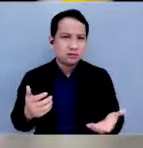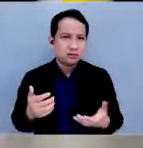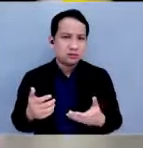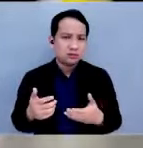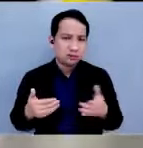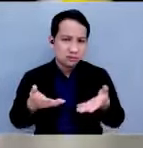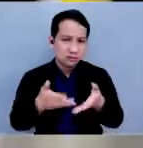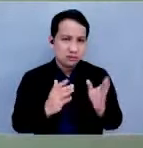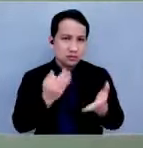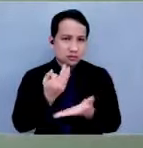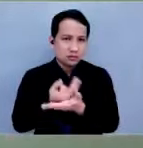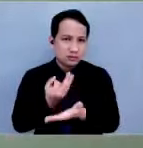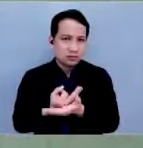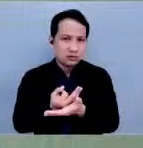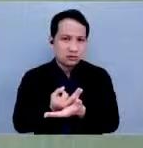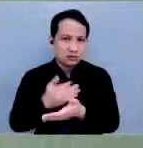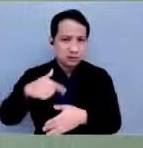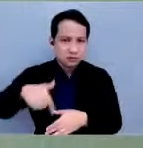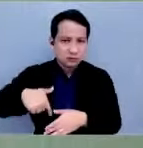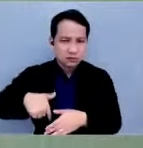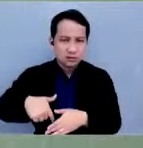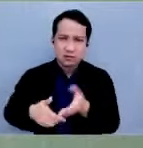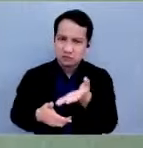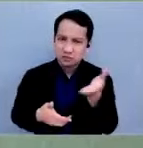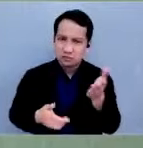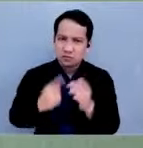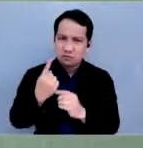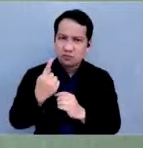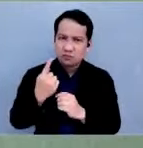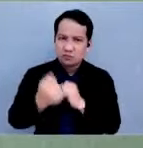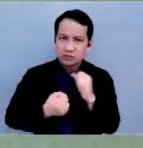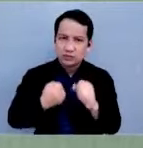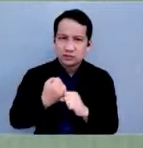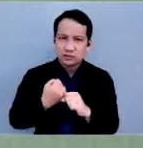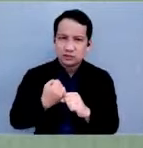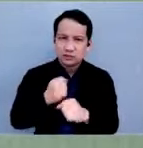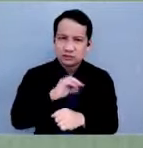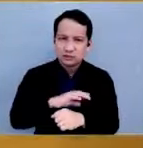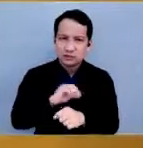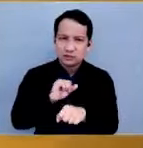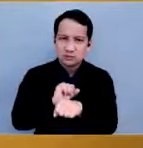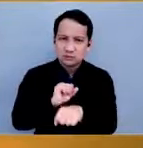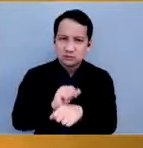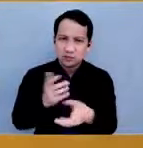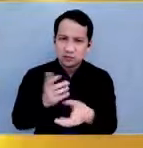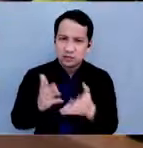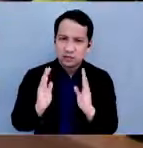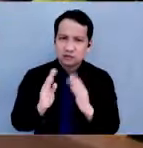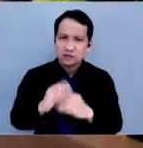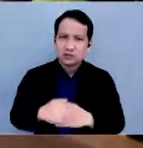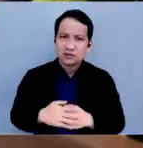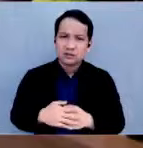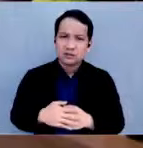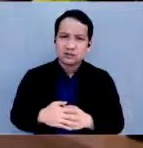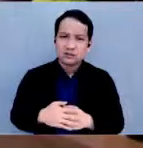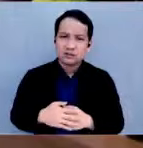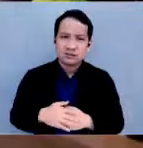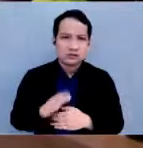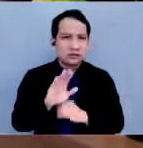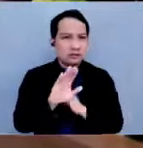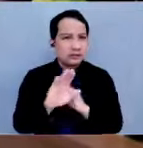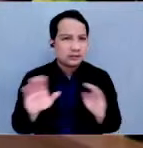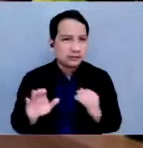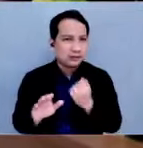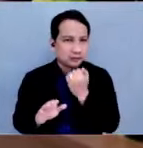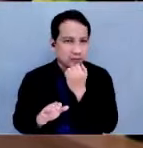finance, kaya may delay. Attorney, 1 year delayed ang sales commission ko sa trabaho. Legal ba to? Hindi po yan legal.